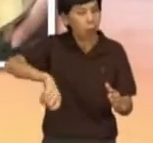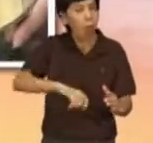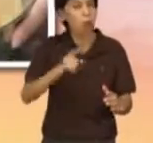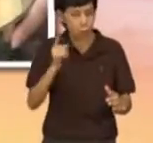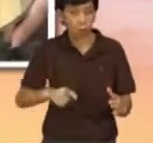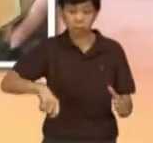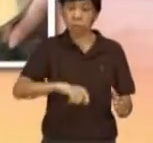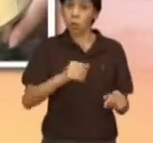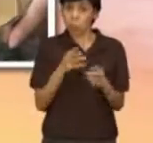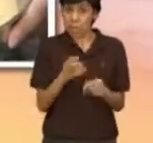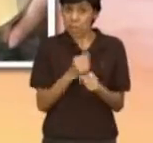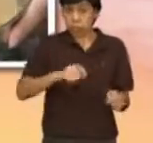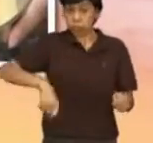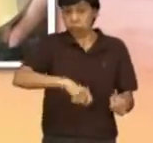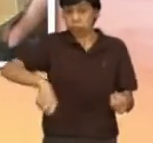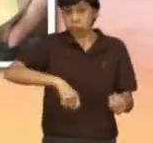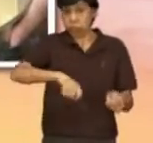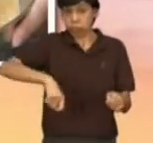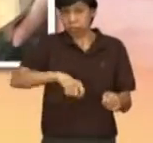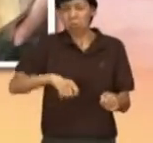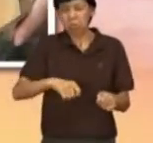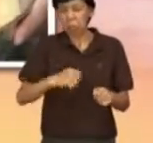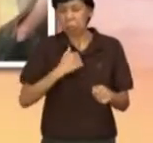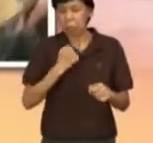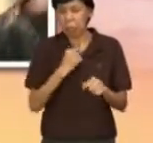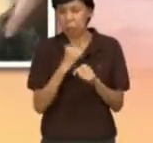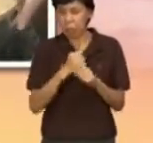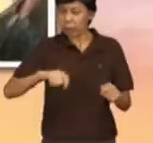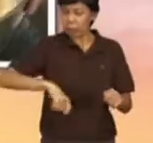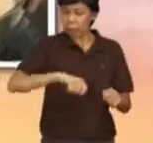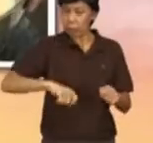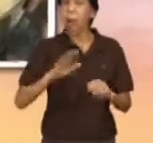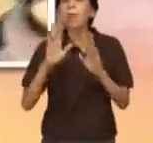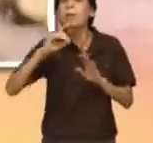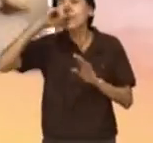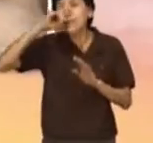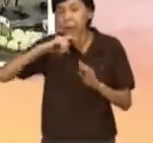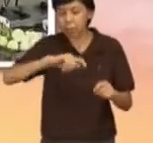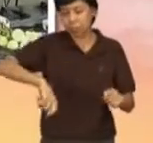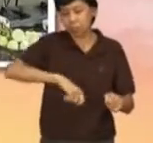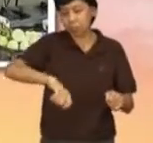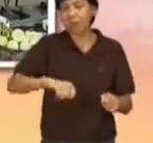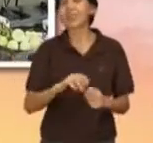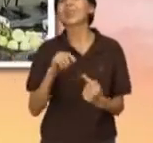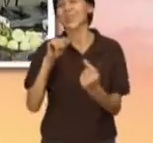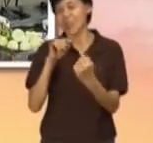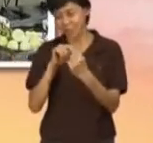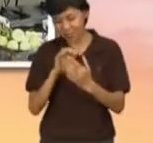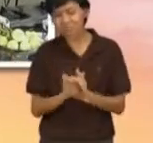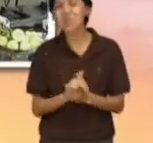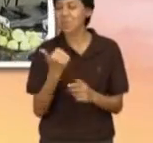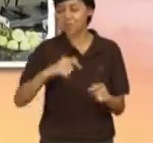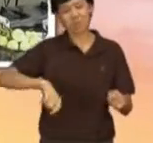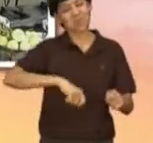มีขั้นตอนที่ละเอียดนิดนึงนะคะถึงจะตำรับไทยสูตรตำรับหม่อมหลวงพวงธินากรจริ